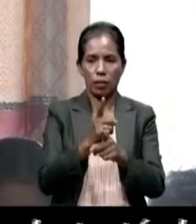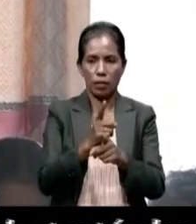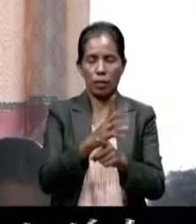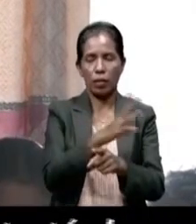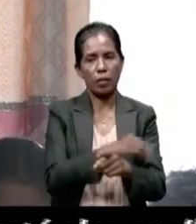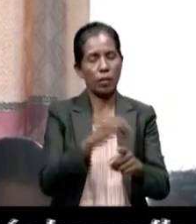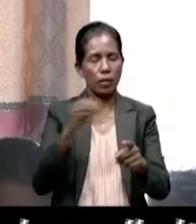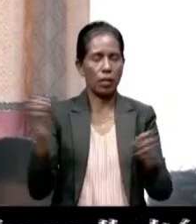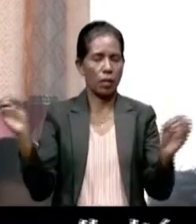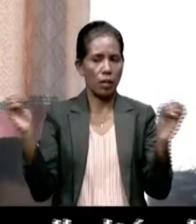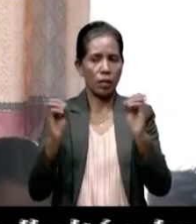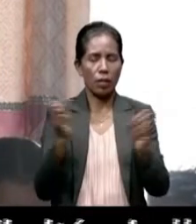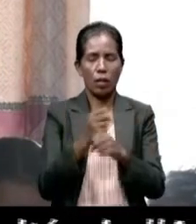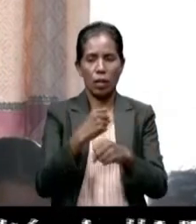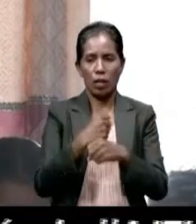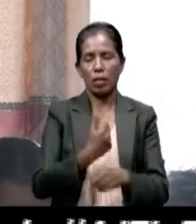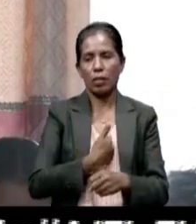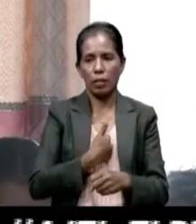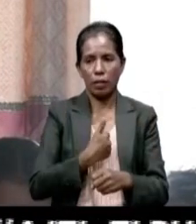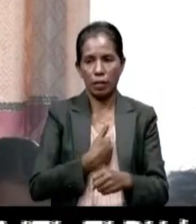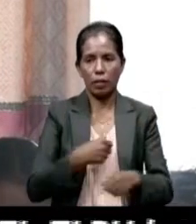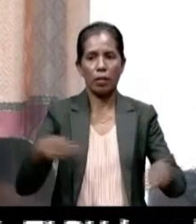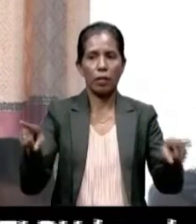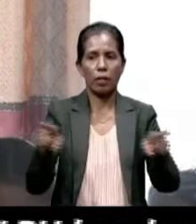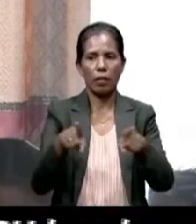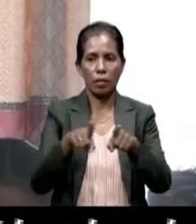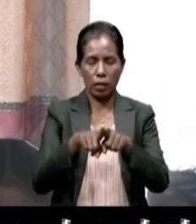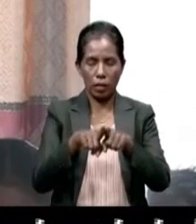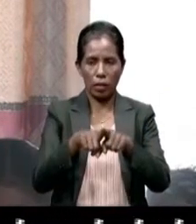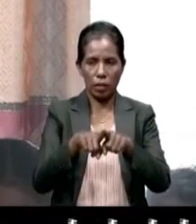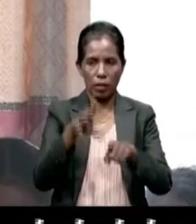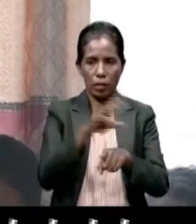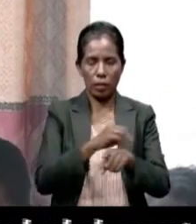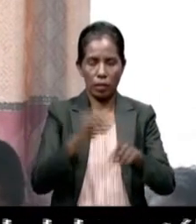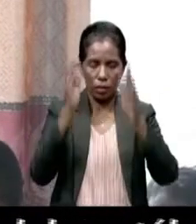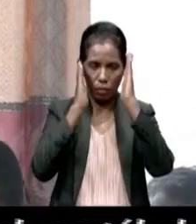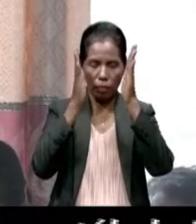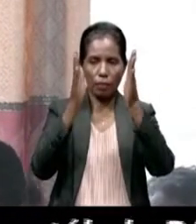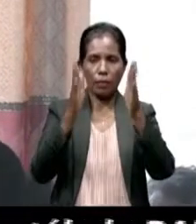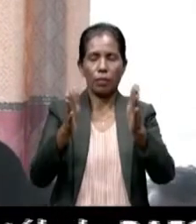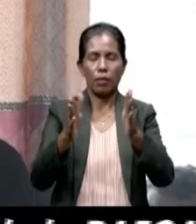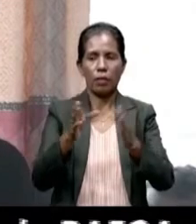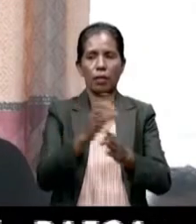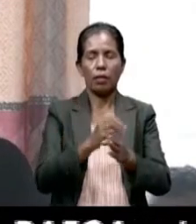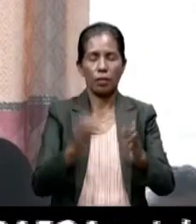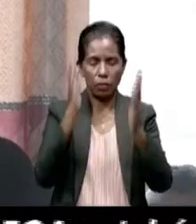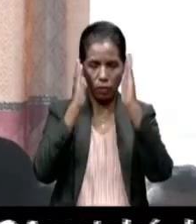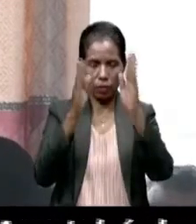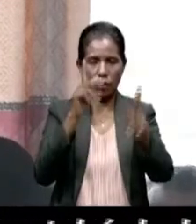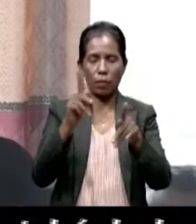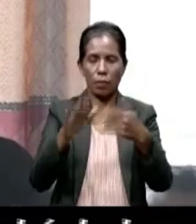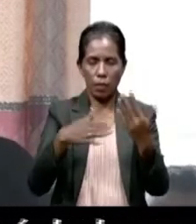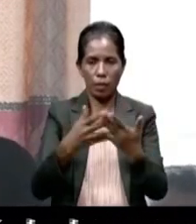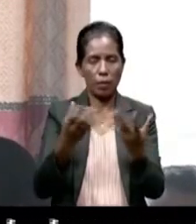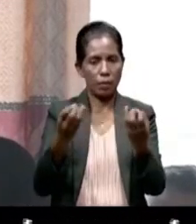Nos lakoi halunian nudar sentrum ka fokus ate saung bayi mabarak, posi bayi